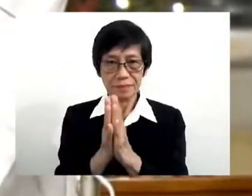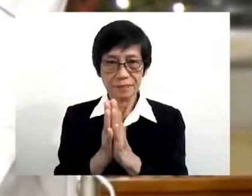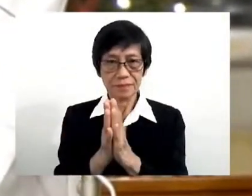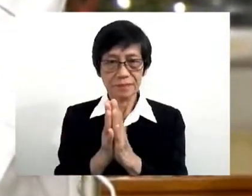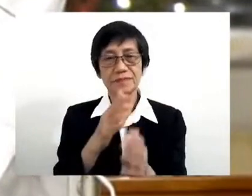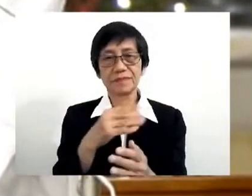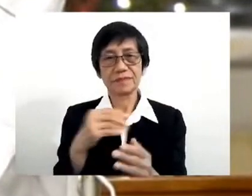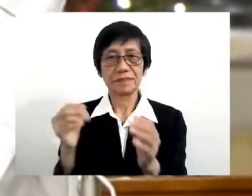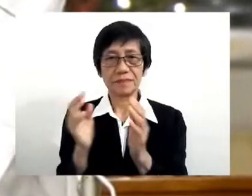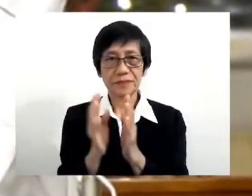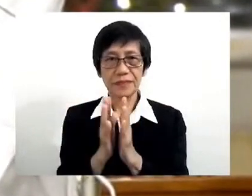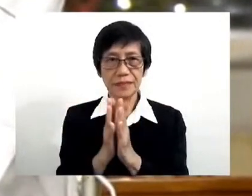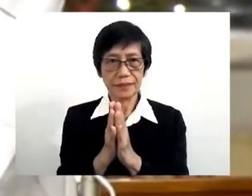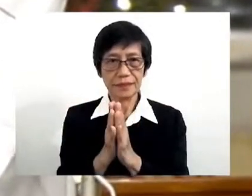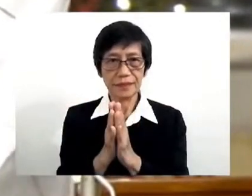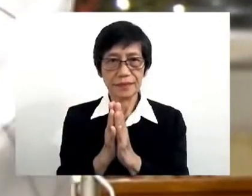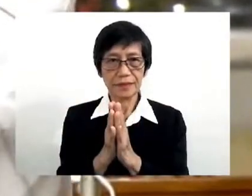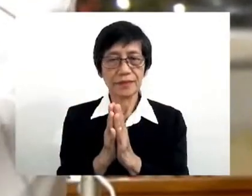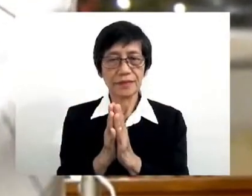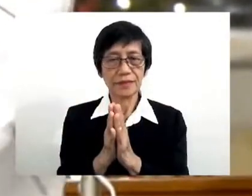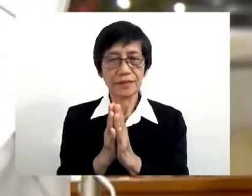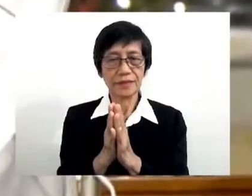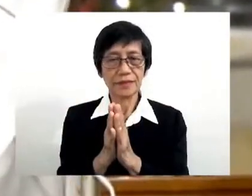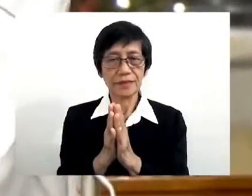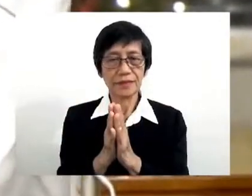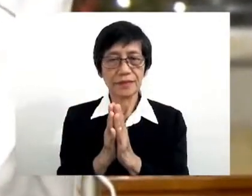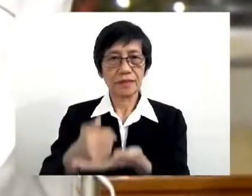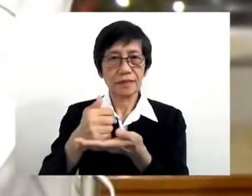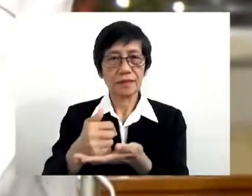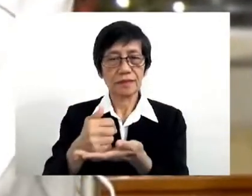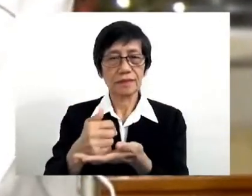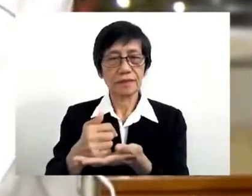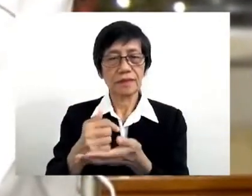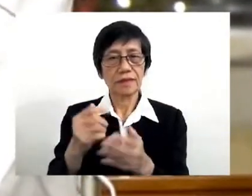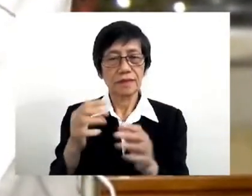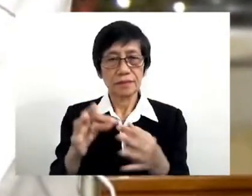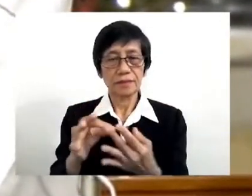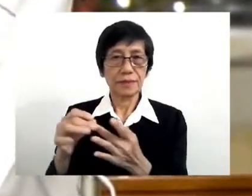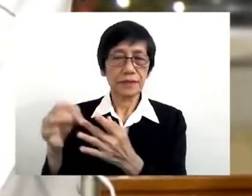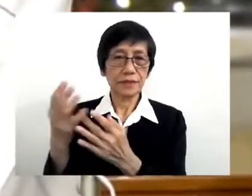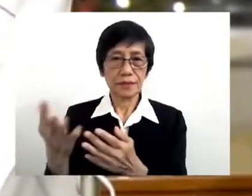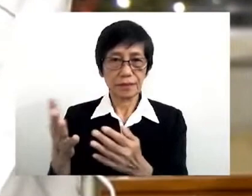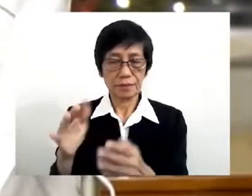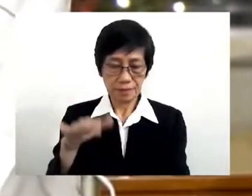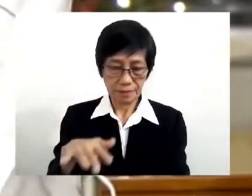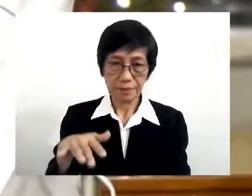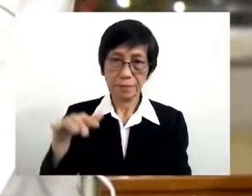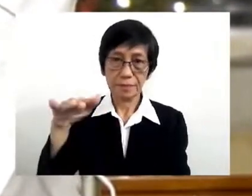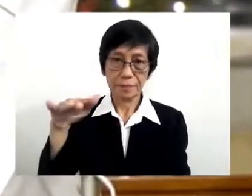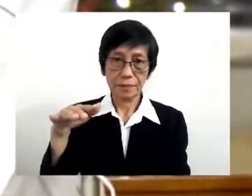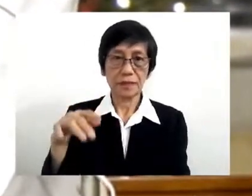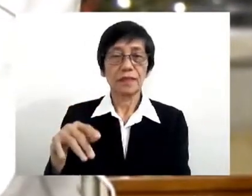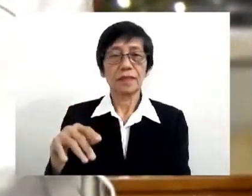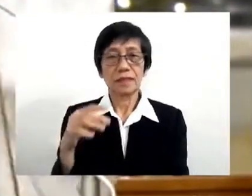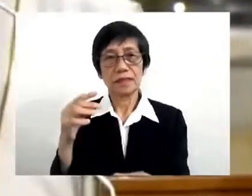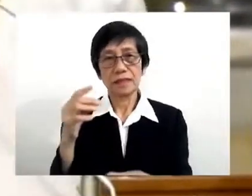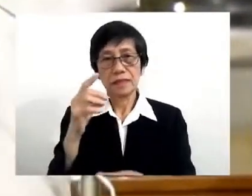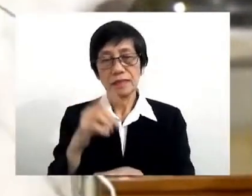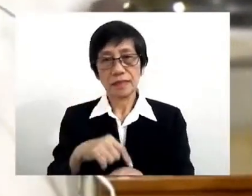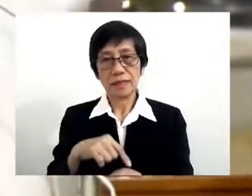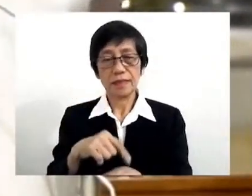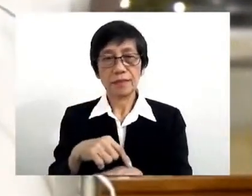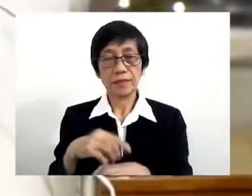ito, lalo na habang kayo'y lumalaki at nasa panahon ng kabataan. Salamat din po, nakita ko po marami sa inyo